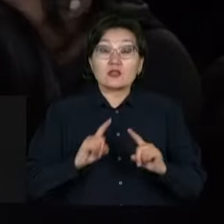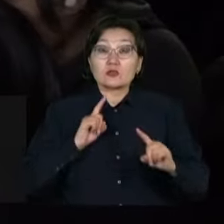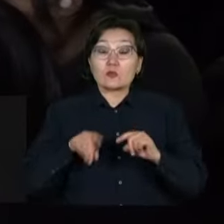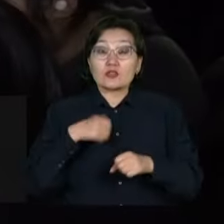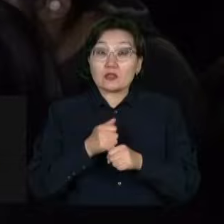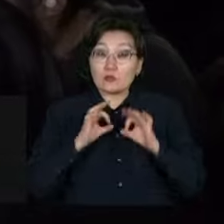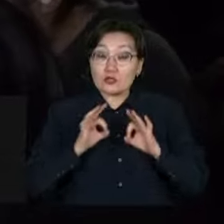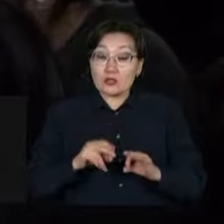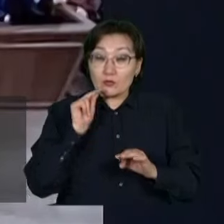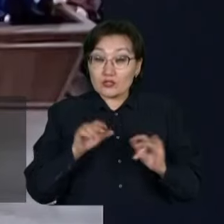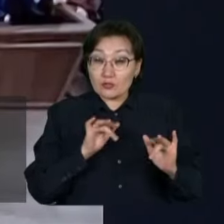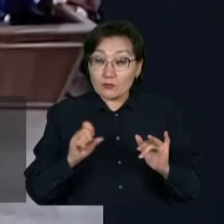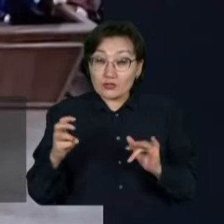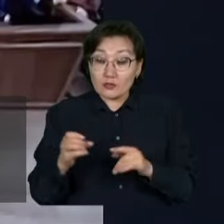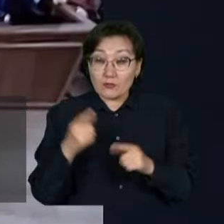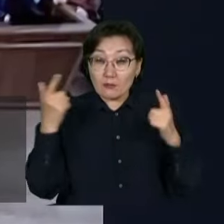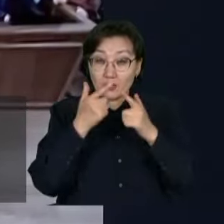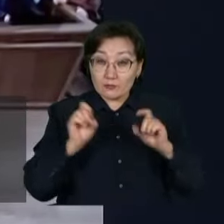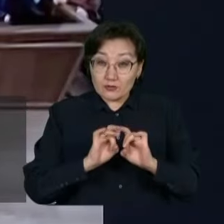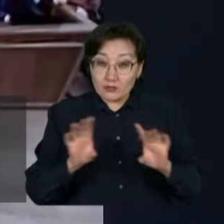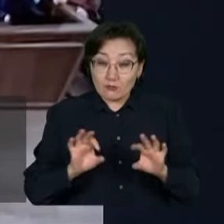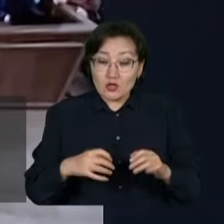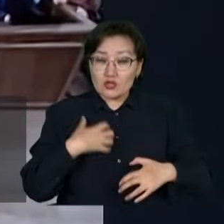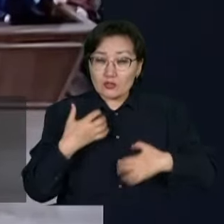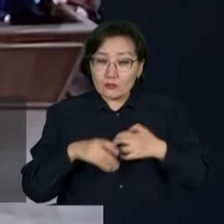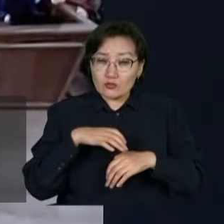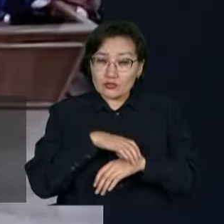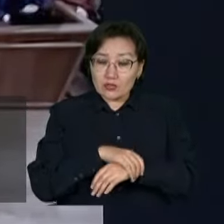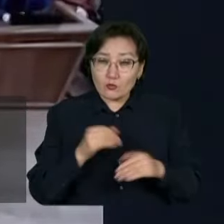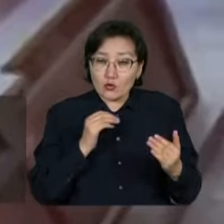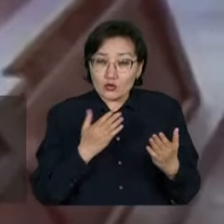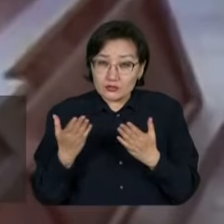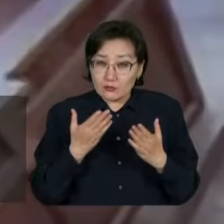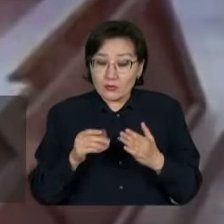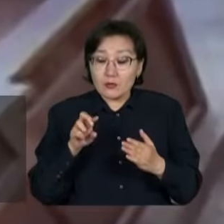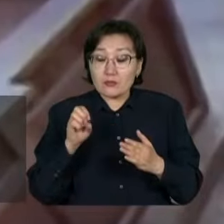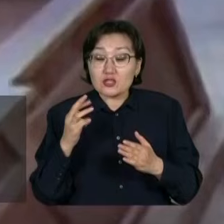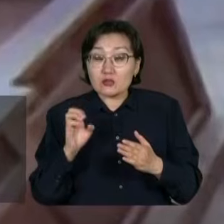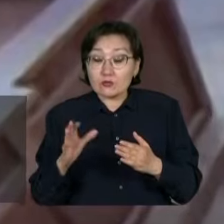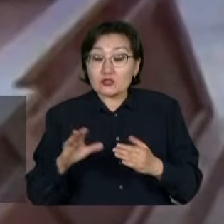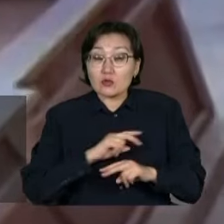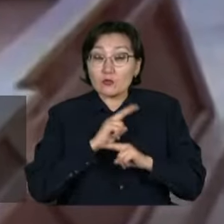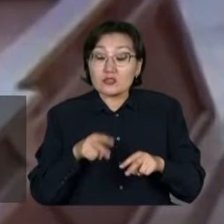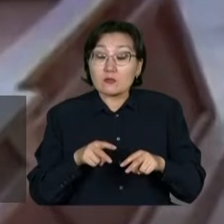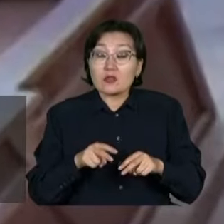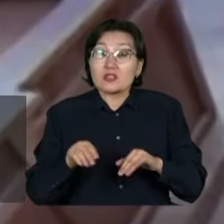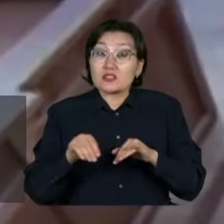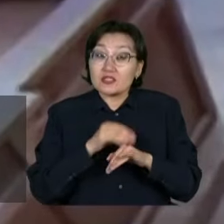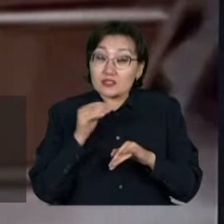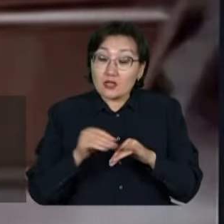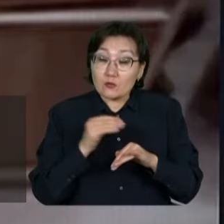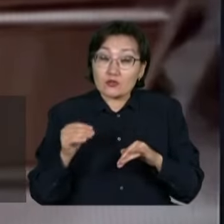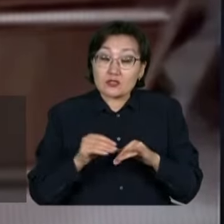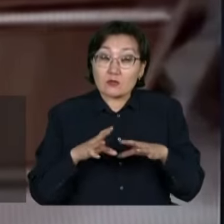прокурор күдіктінің ісі бойынша бірнеше мәлімдеме жасады. Жаға ұстатарлық деректерді оқып берді. Қуандық Бишімбаев пен марқұм Салтанат Нүкенованың